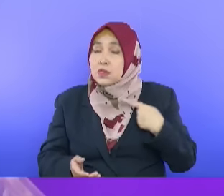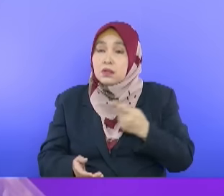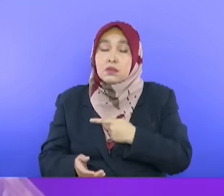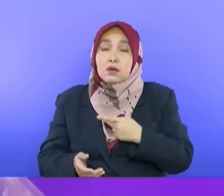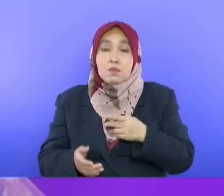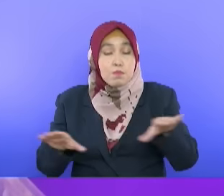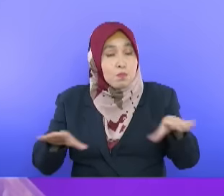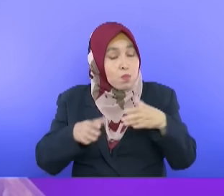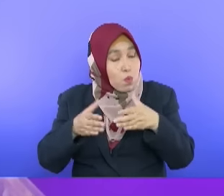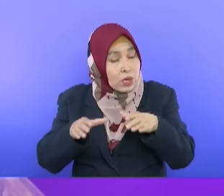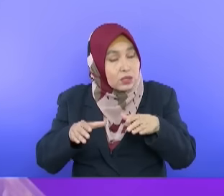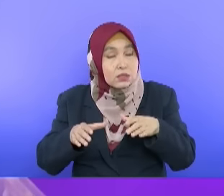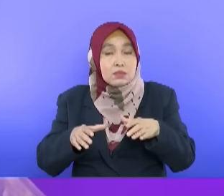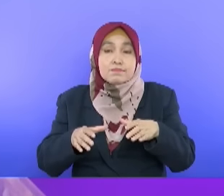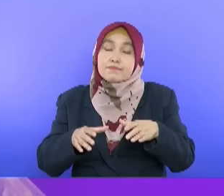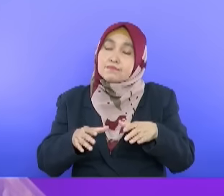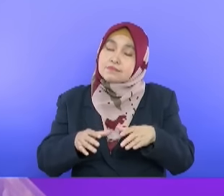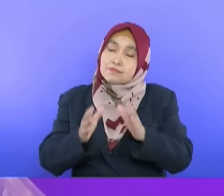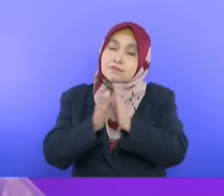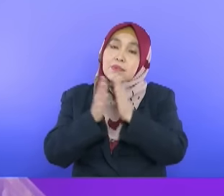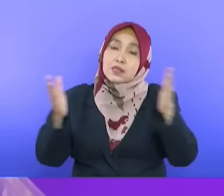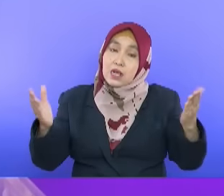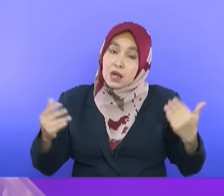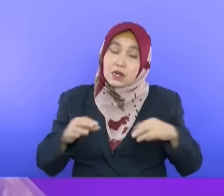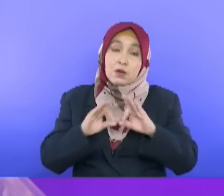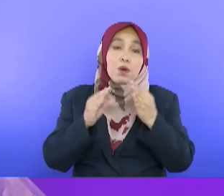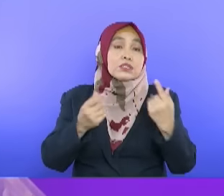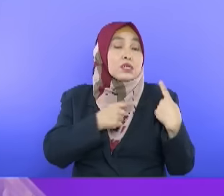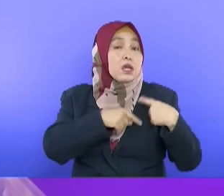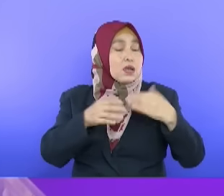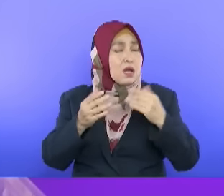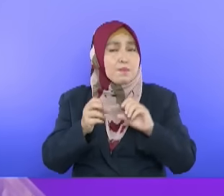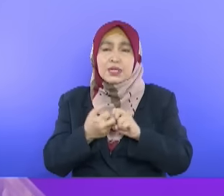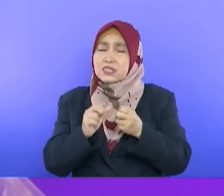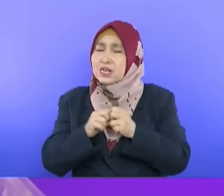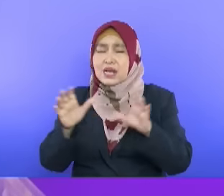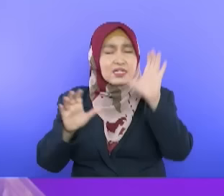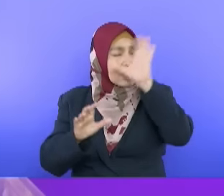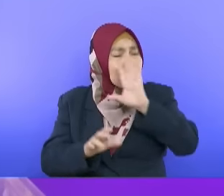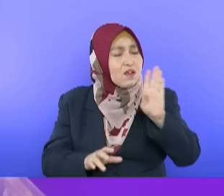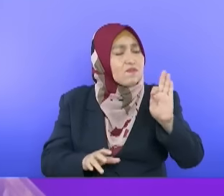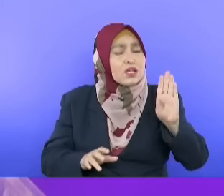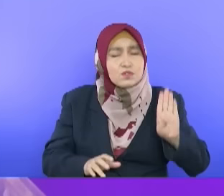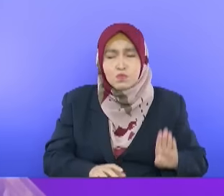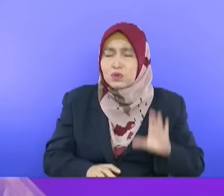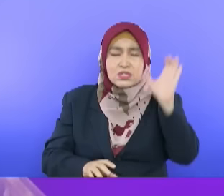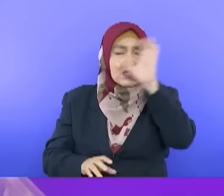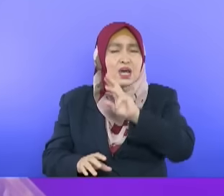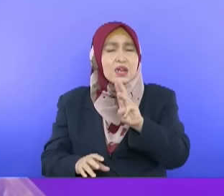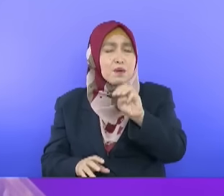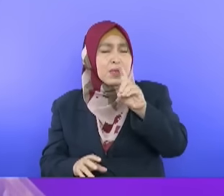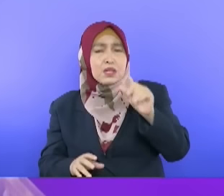kita buka lembaran baru kalau di keluarga sedang ada masalah Jangan pergi cari Facebook sebagainya